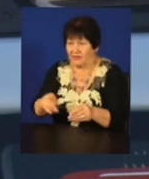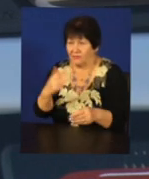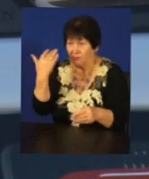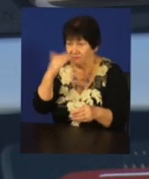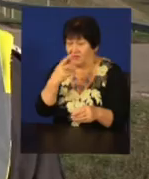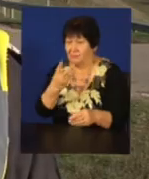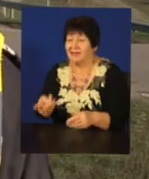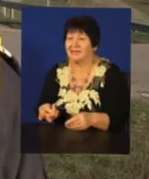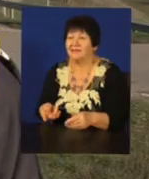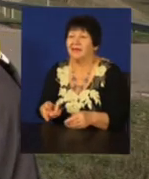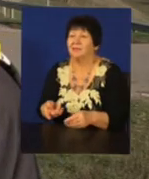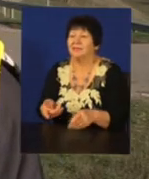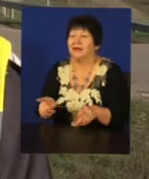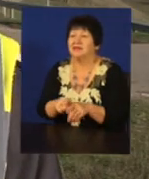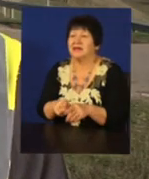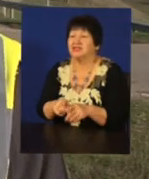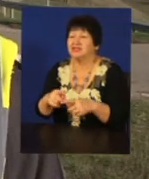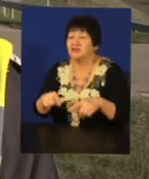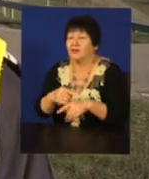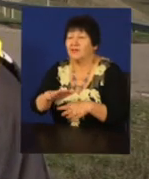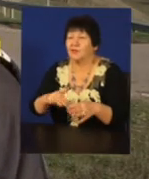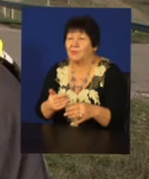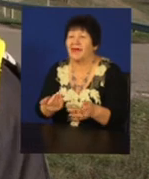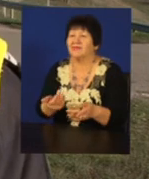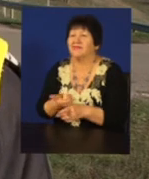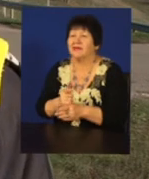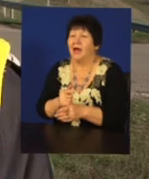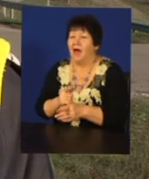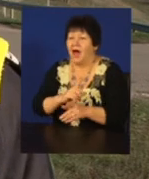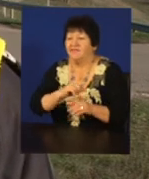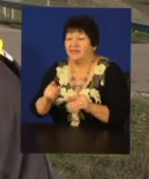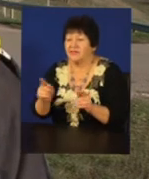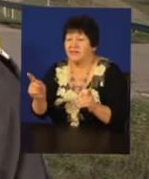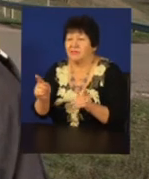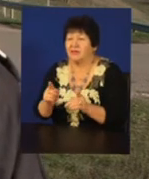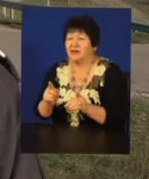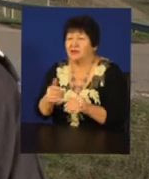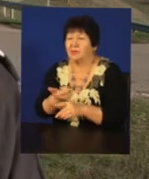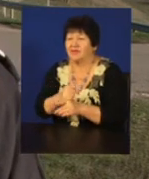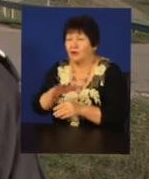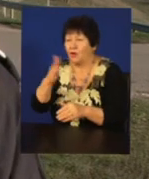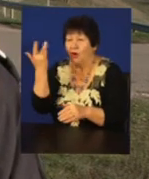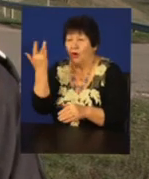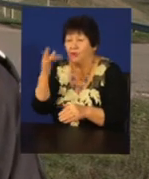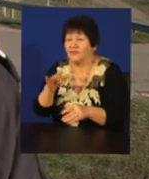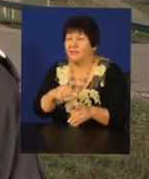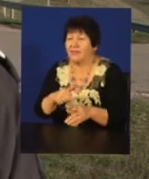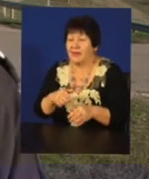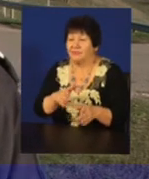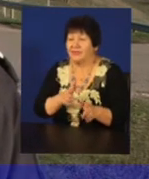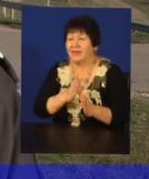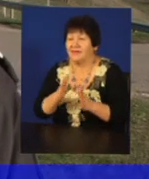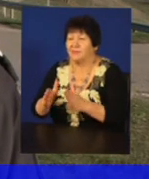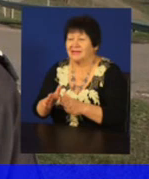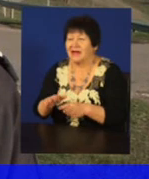vizibilității. Tot reieșind din aceste circunstanțe, urmează să adaptăm viteza de deplasare la condițiile meteo și să nu uităm de respectarea regulamentului